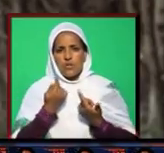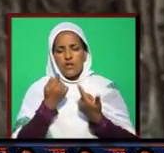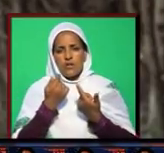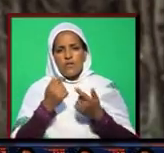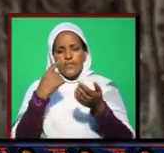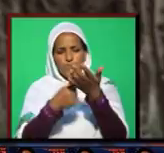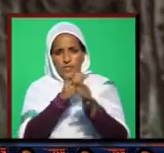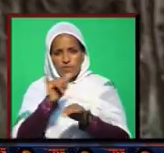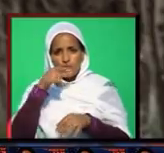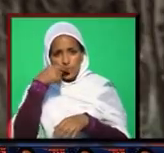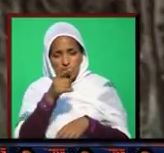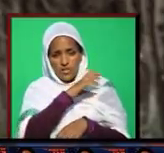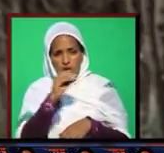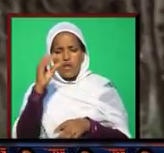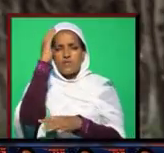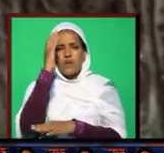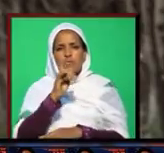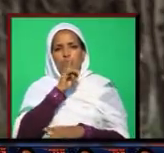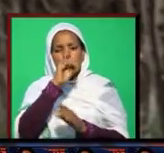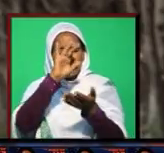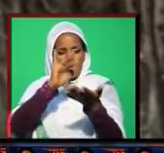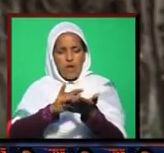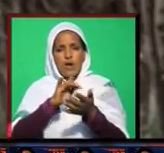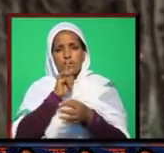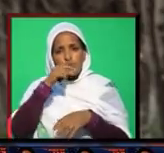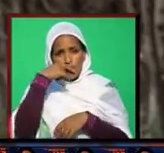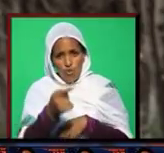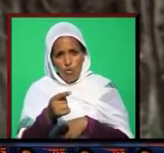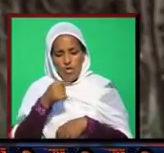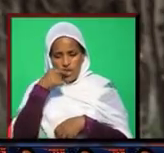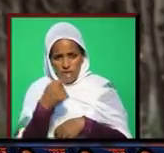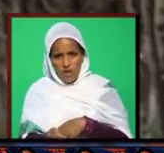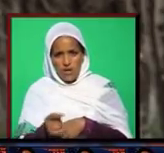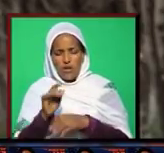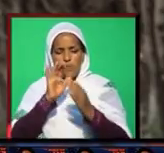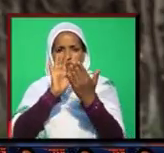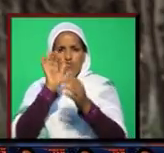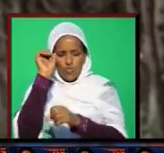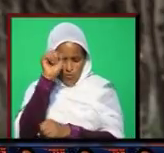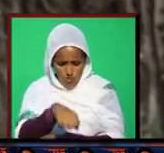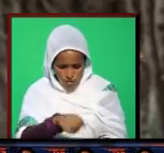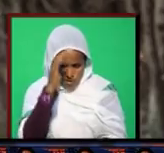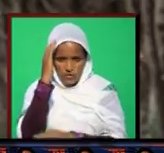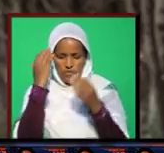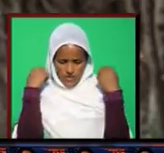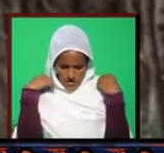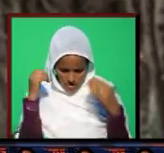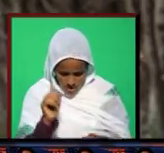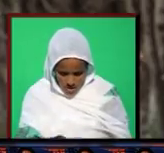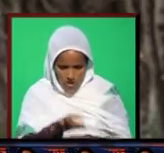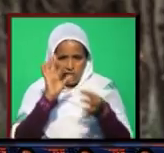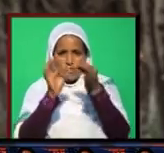ራሱን ይወቅሳል። እንዲሁም ይልና እግዚአብሔር በእውነት በመካከላቸው ነው ብሎ እየተናገረ በፊቱ ወድቆ ለእግዚአብሔር